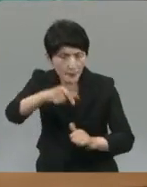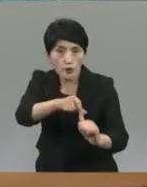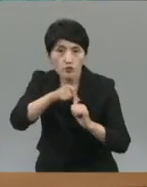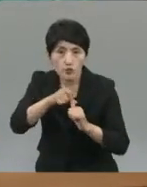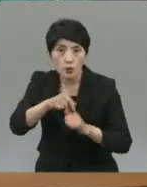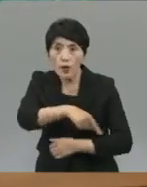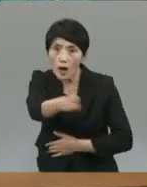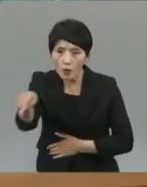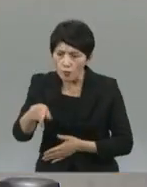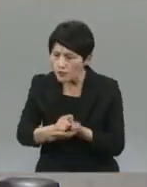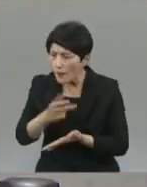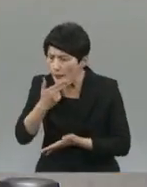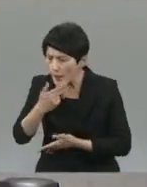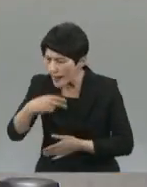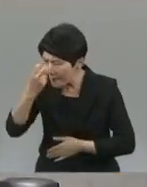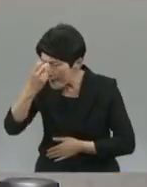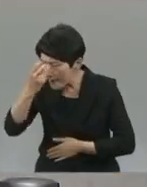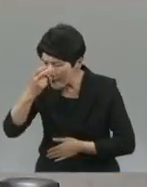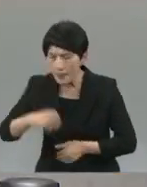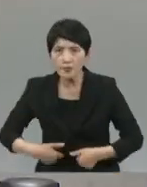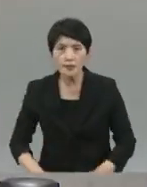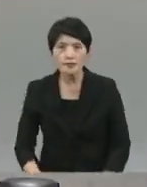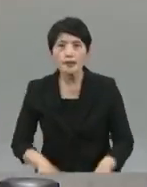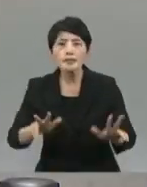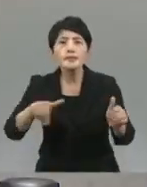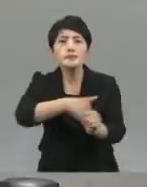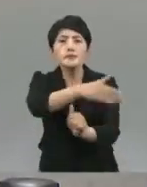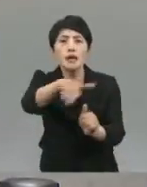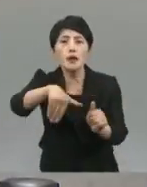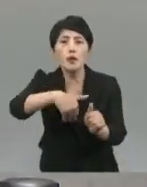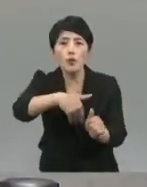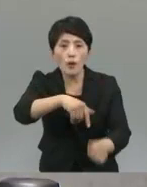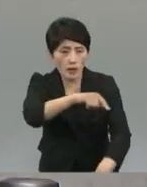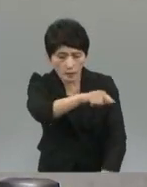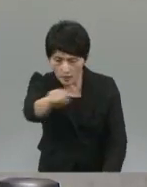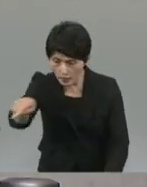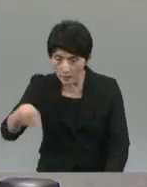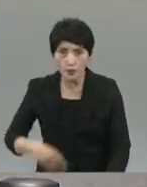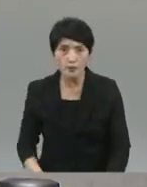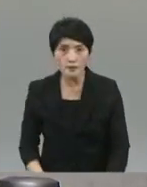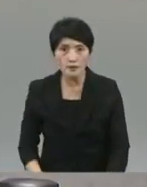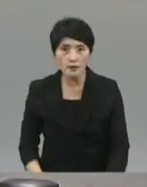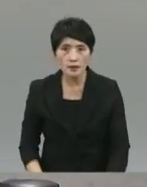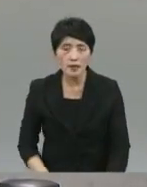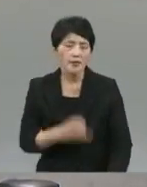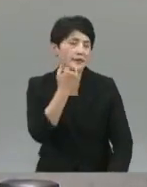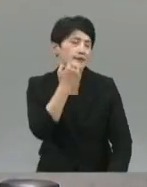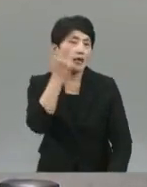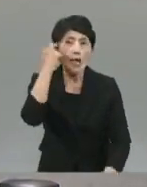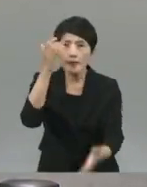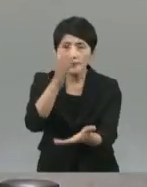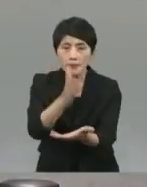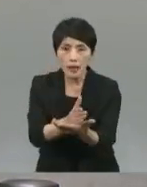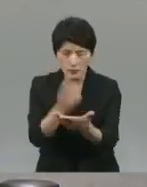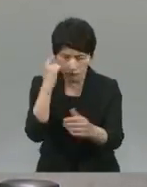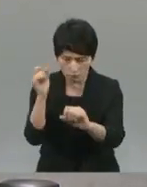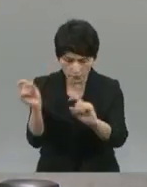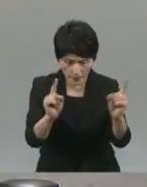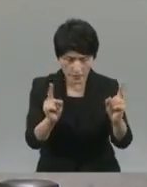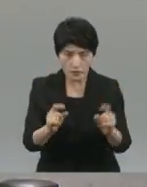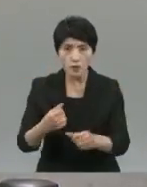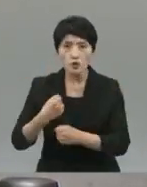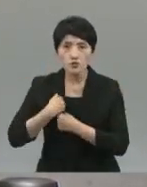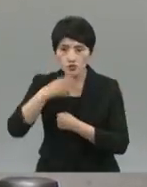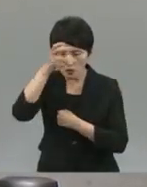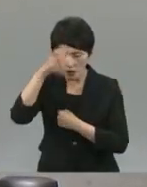cơ quan Chính phủ phải dốc toàn lực để đối phó cứu hộ nhanh chóng ông luôn nhấn mạnh Tất cả các ban ngành Chính phủ và nhận thức